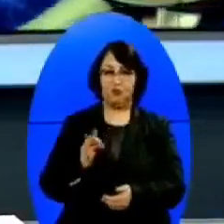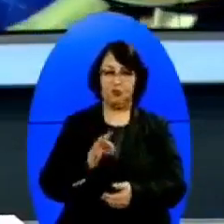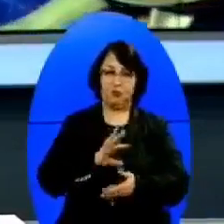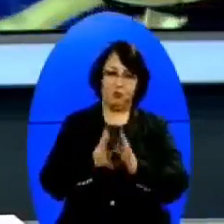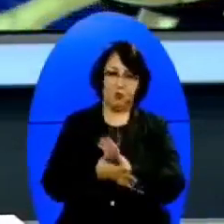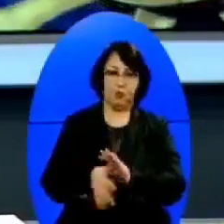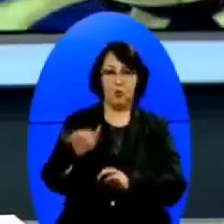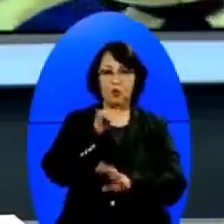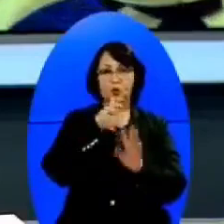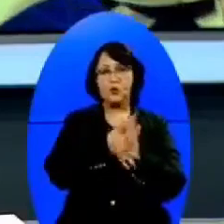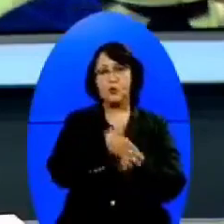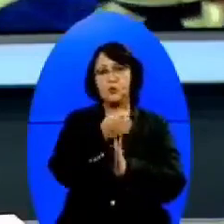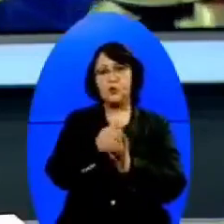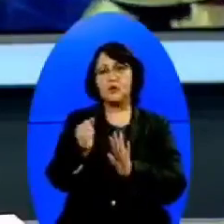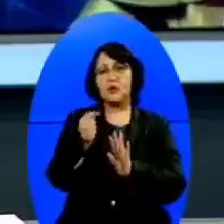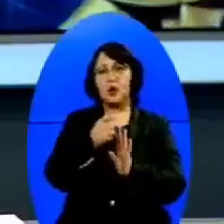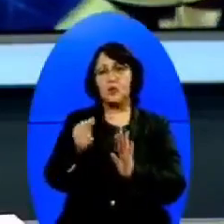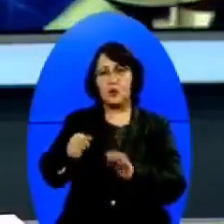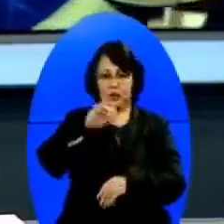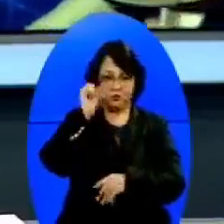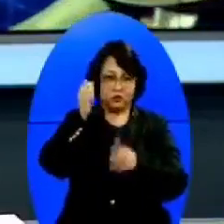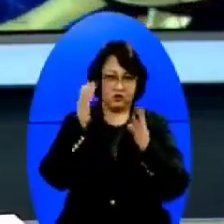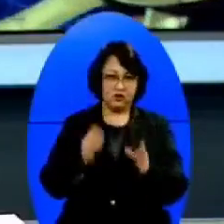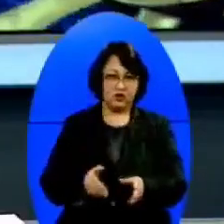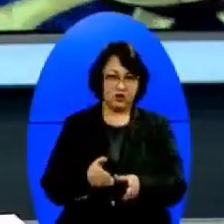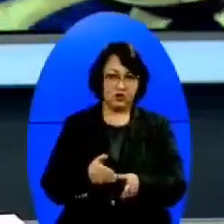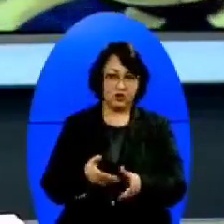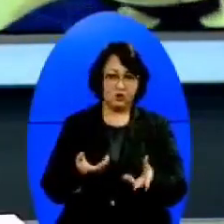улсын төсвөөс санхүүгийн асуудлыг нь шийдэж өгөхгүй утснаас болж